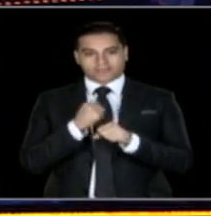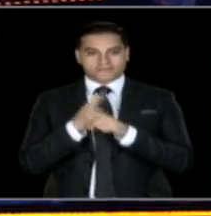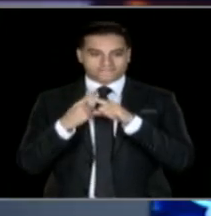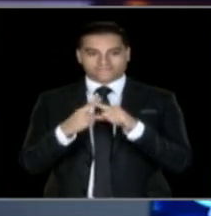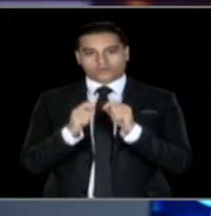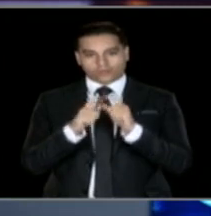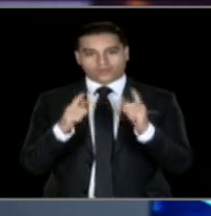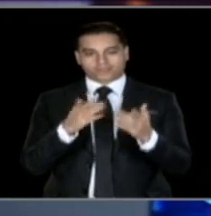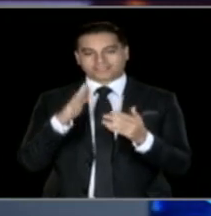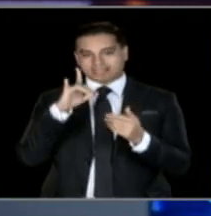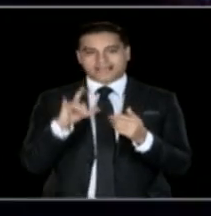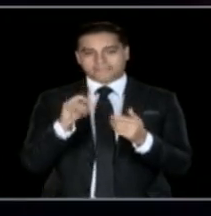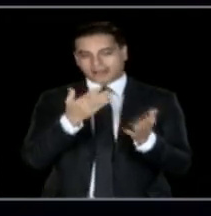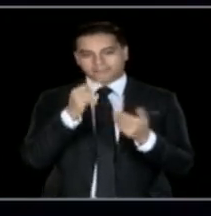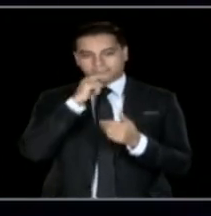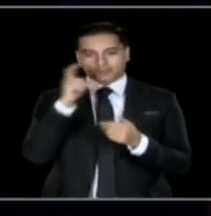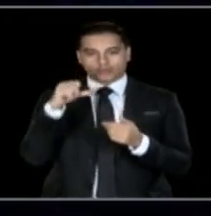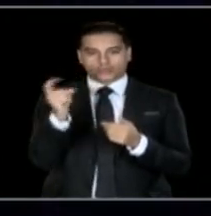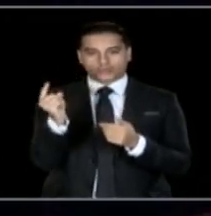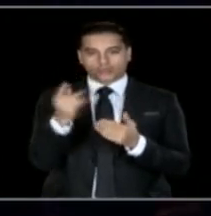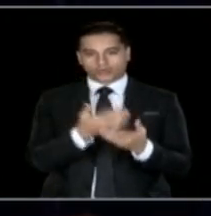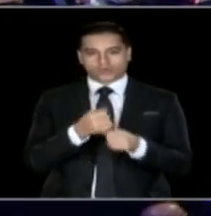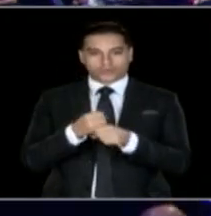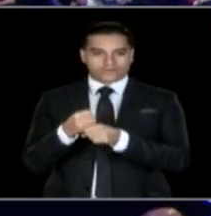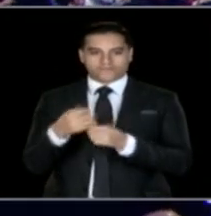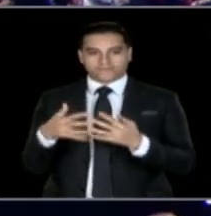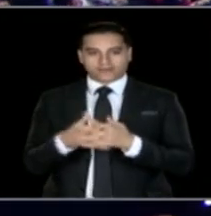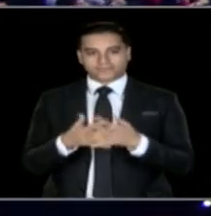واضح. سليم، عايزين نور تنضم لينا.